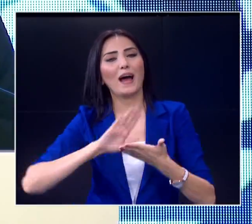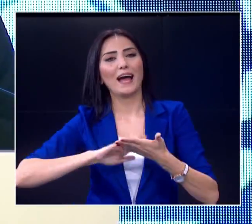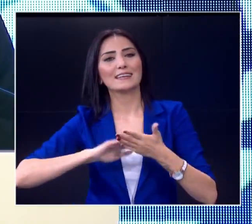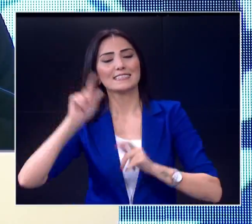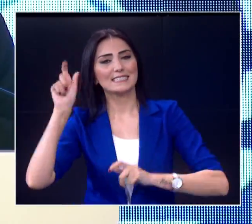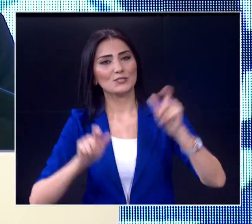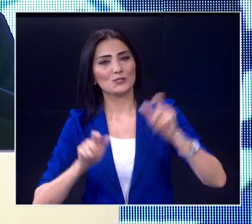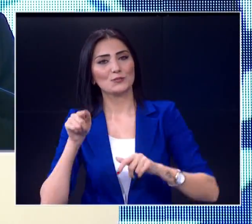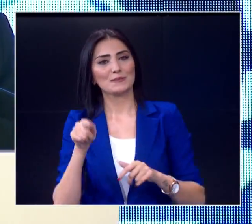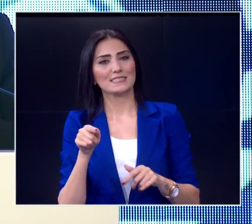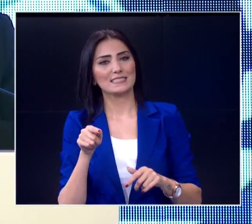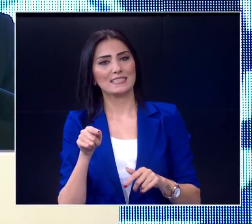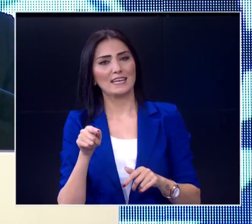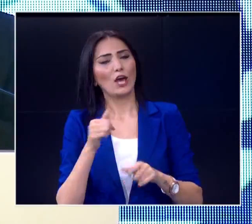arkadaşımız